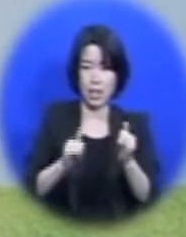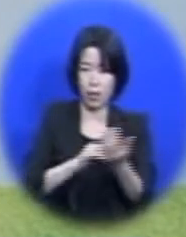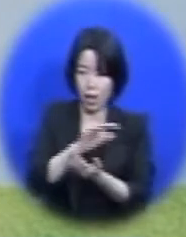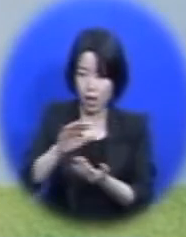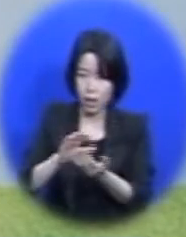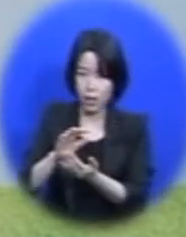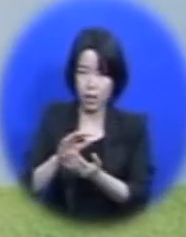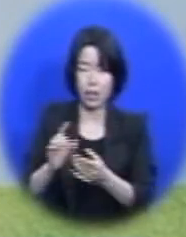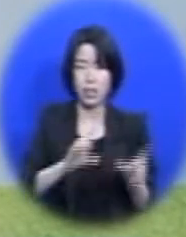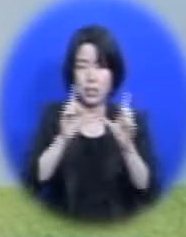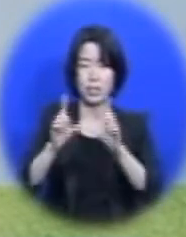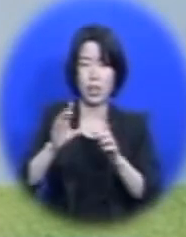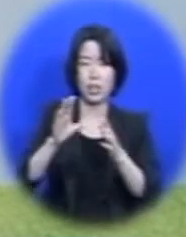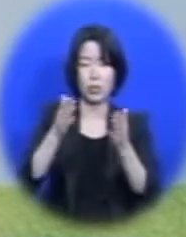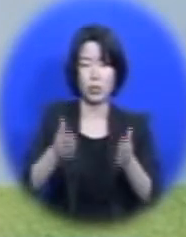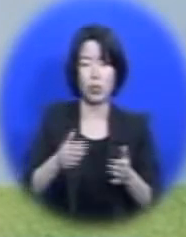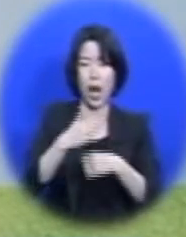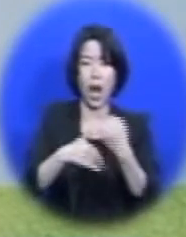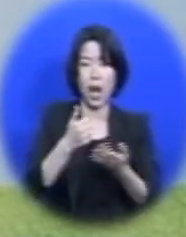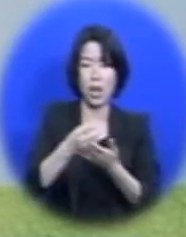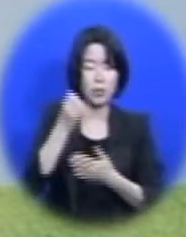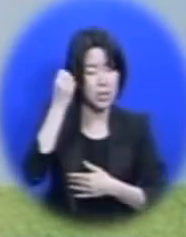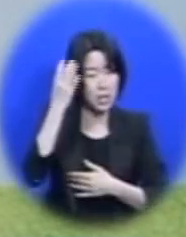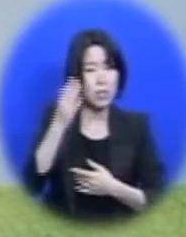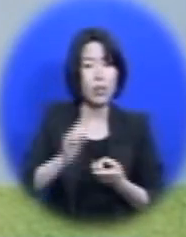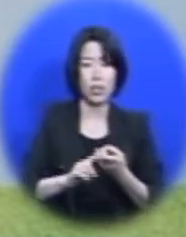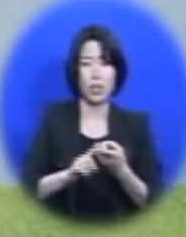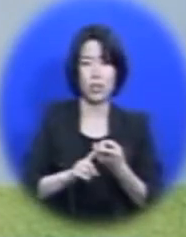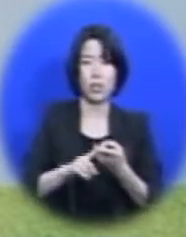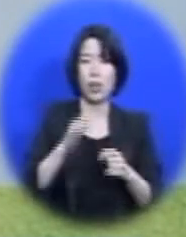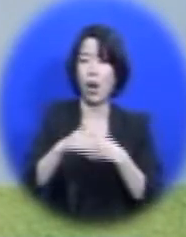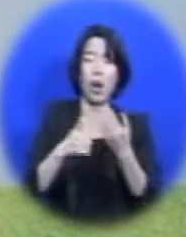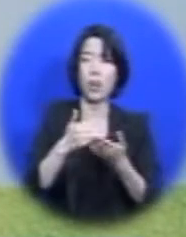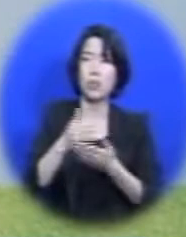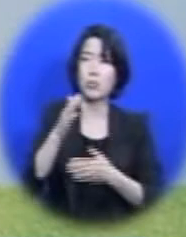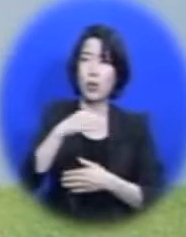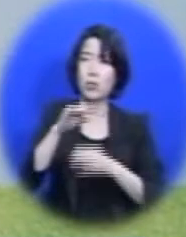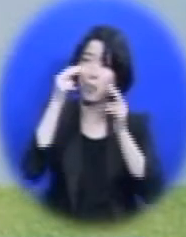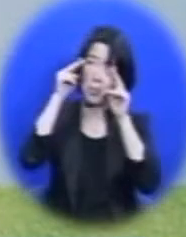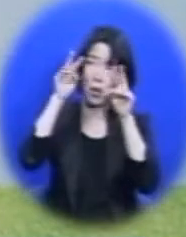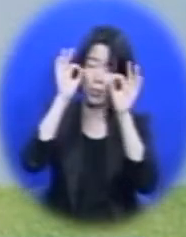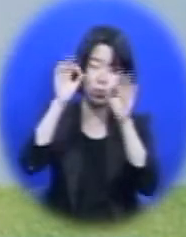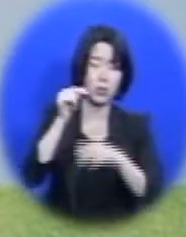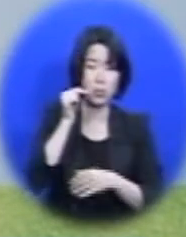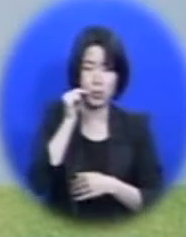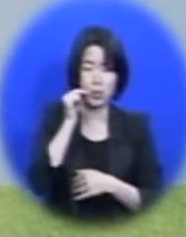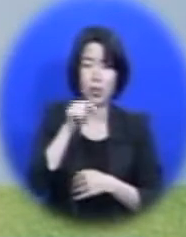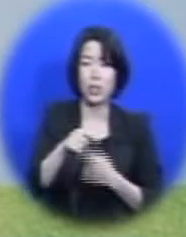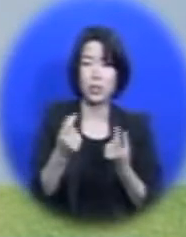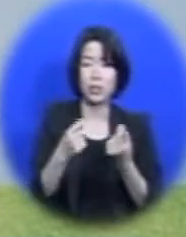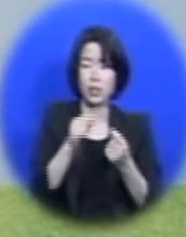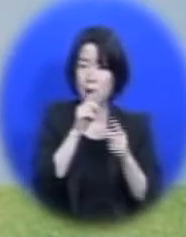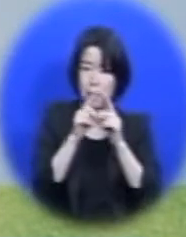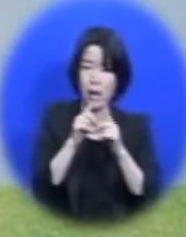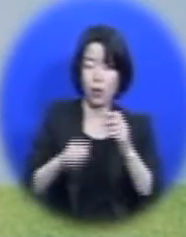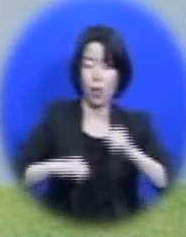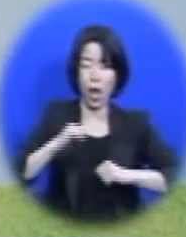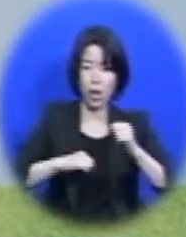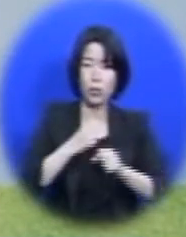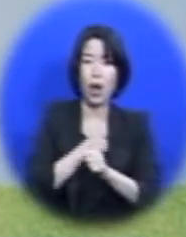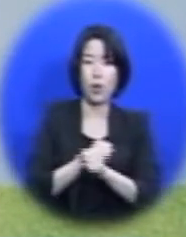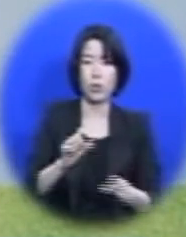동안에 하나님을 잊어버렸는지만 하나님을 전혀 바라보지 못하고 그렇게 말하고 행동하고